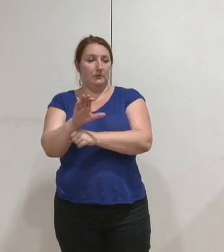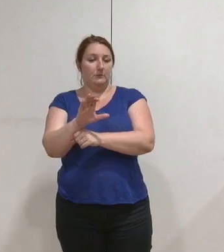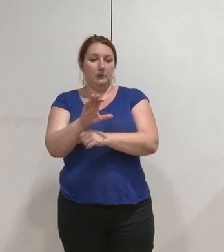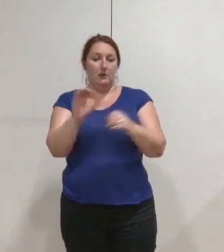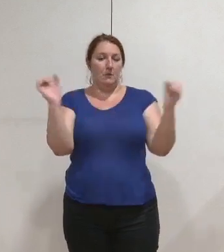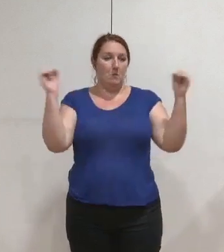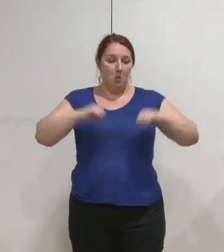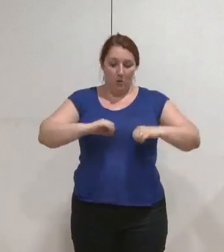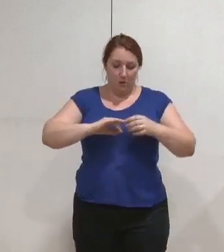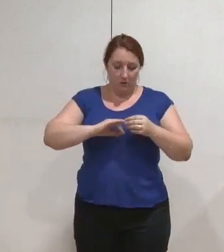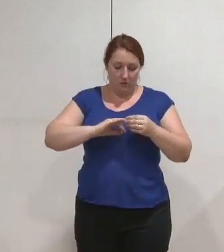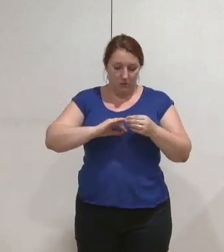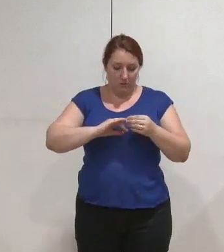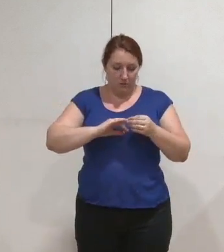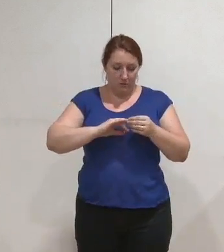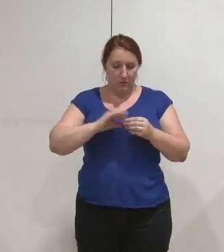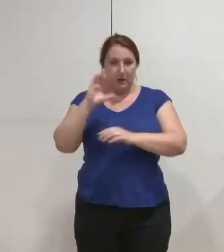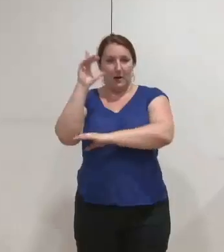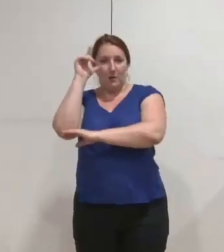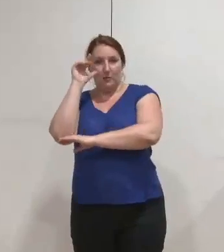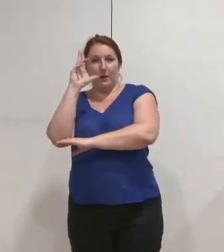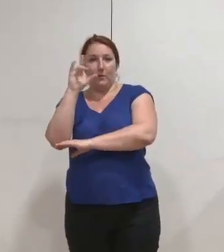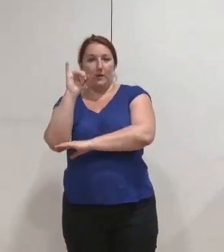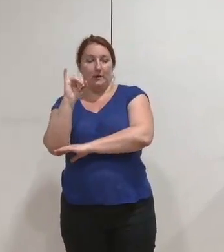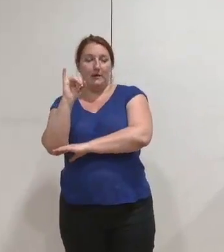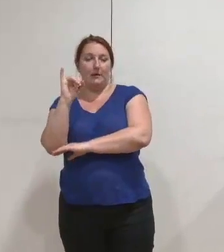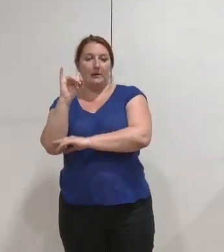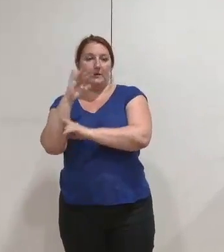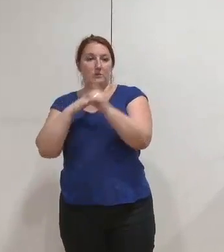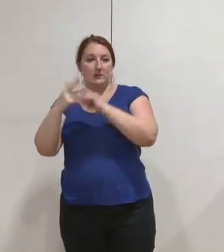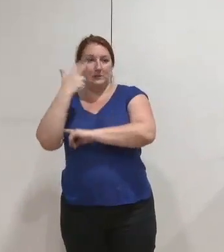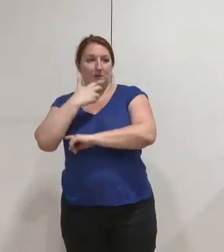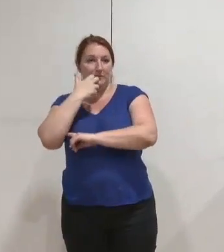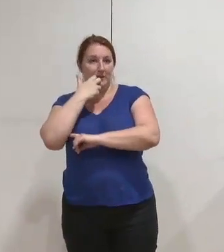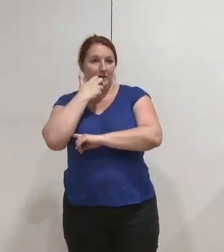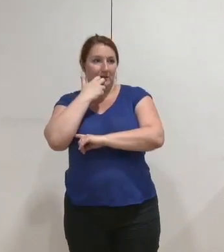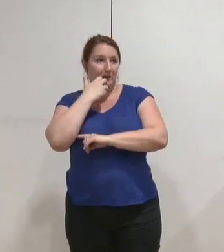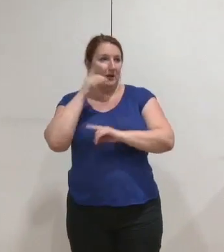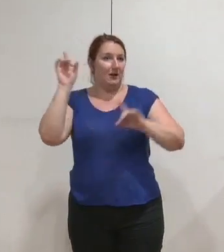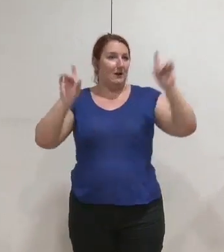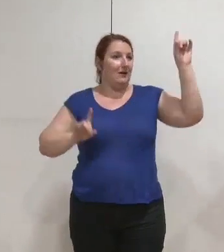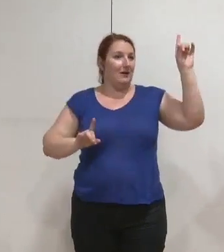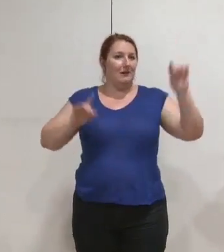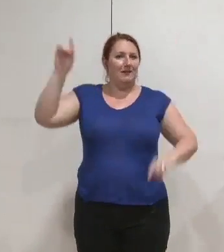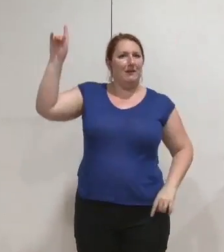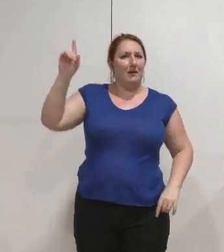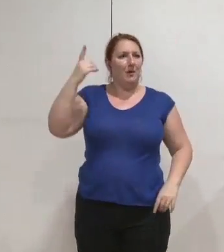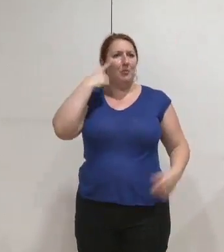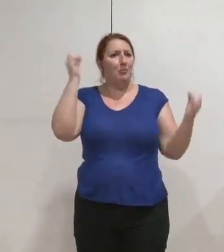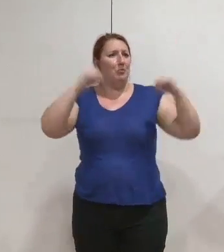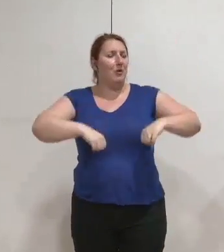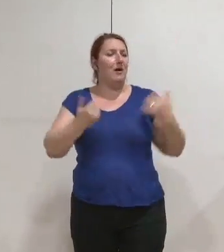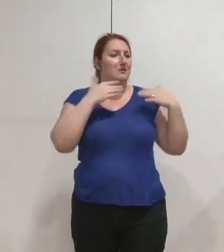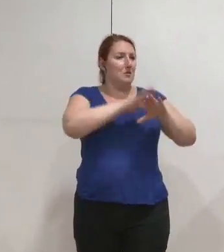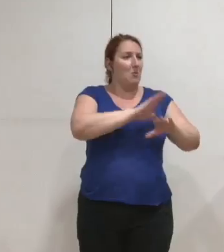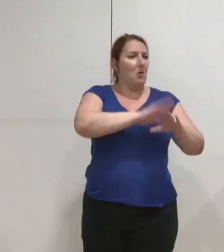vote pour républicain udi société civile ah là il faut choisir donc finalement vous votez pour donc rassemblement de gauche à